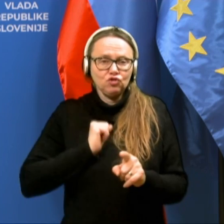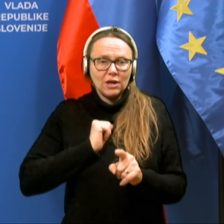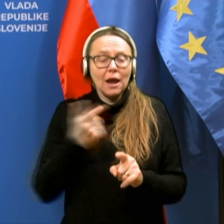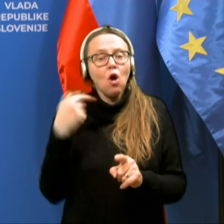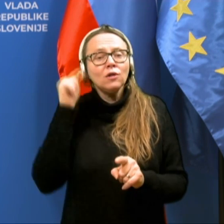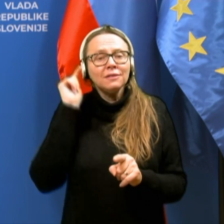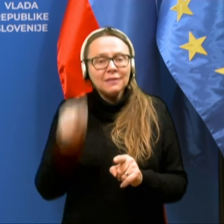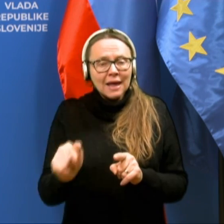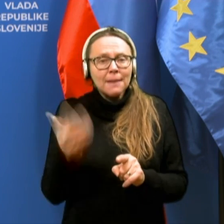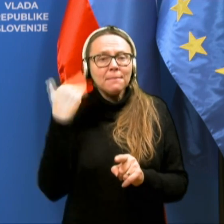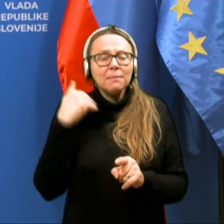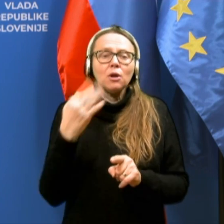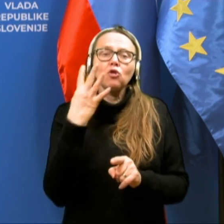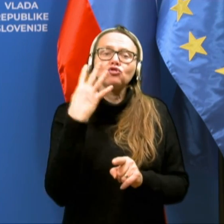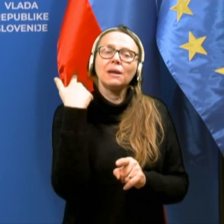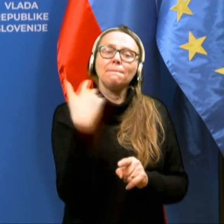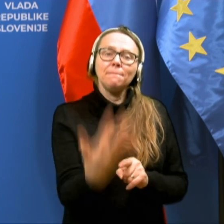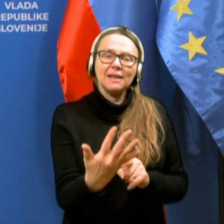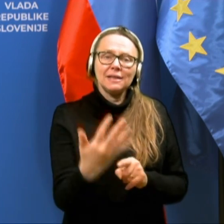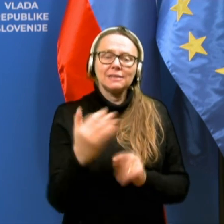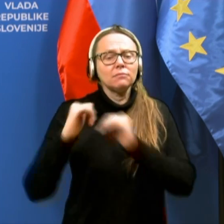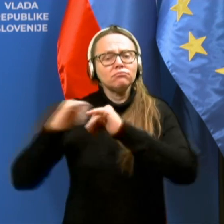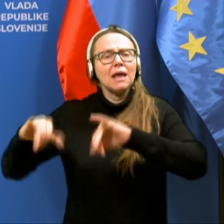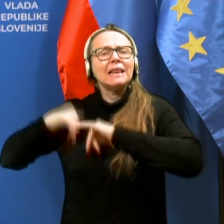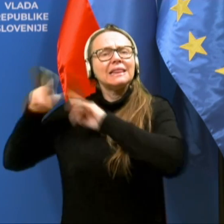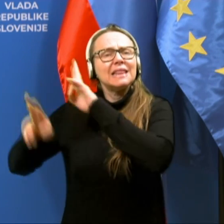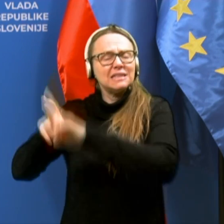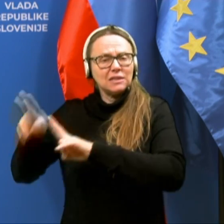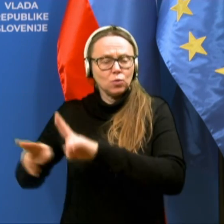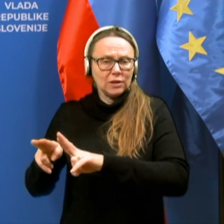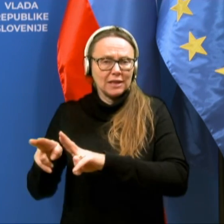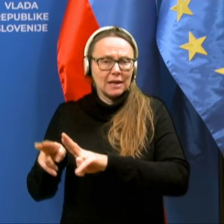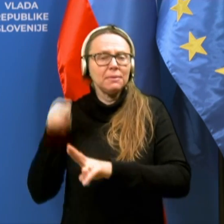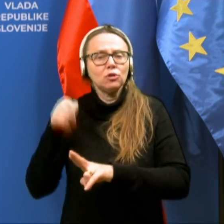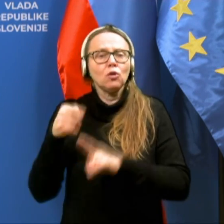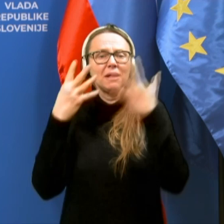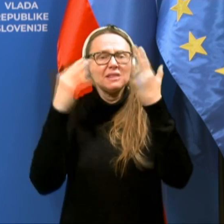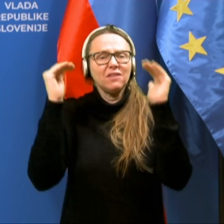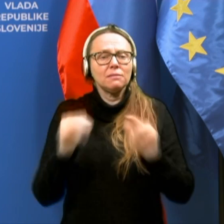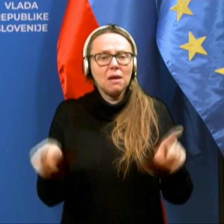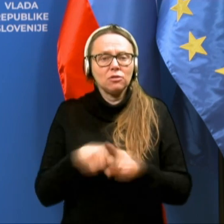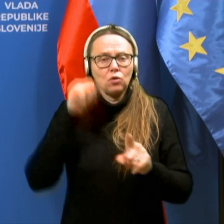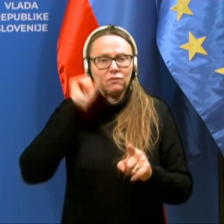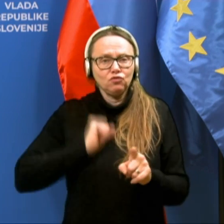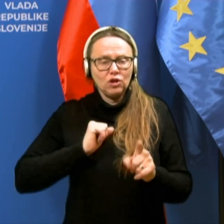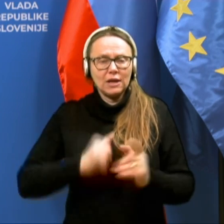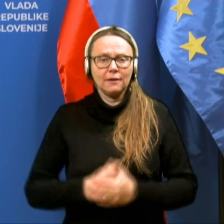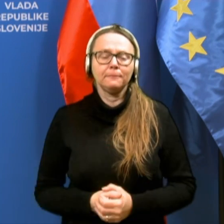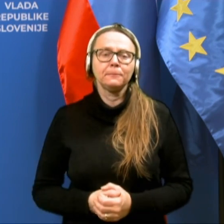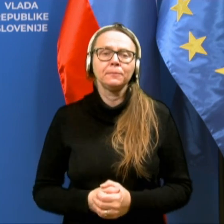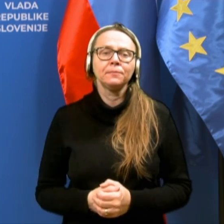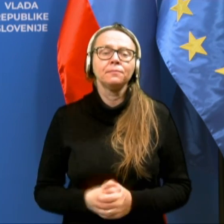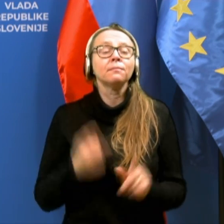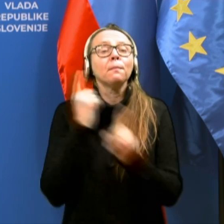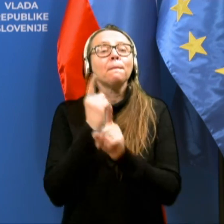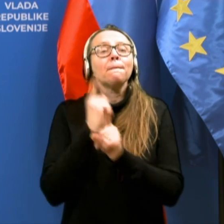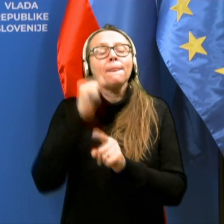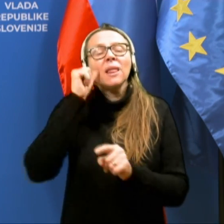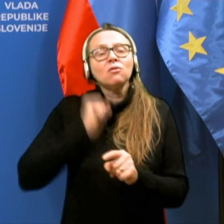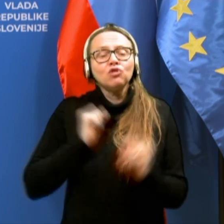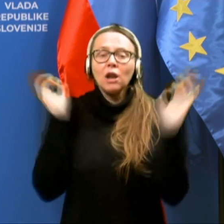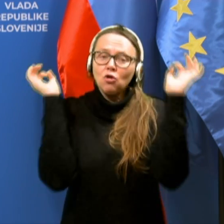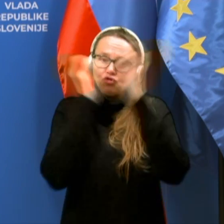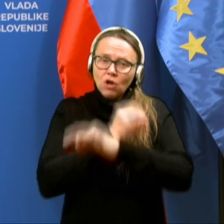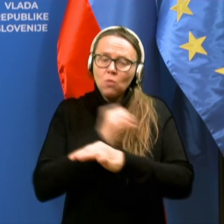od teh pa jih je bilo 54 na intenzivni terapiji, kar je 9 manj kot včeraj. Tudi včeraj pa smo